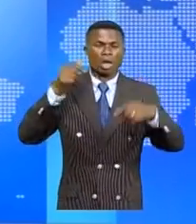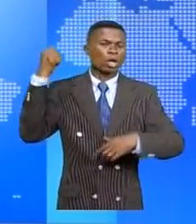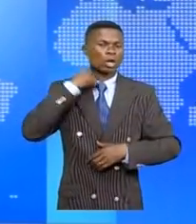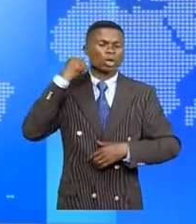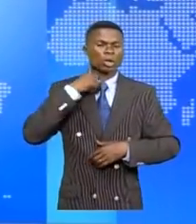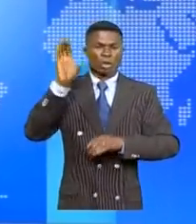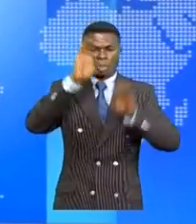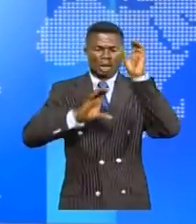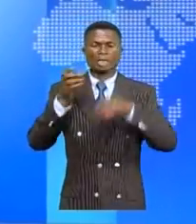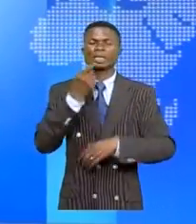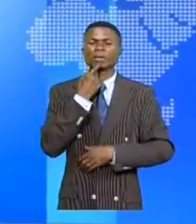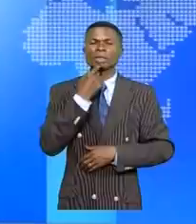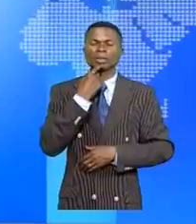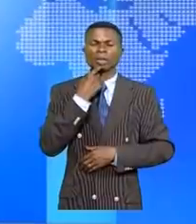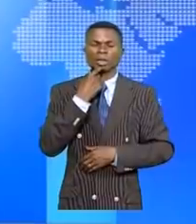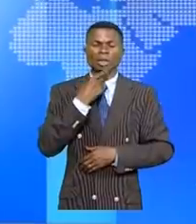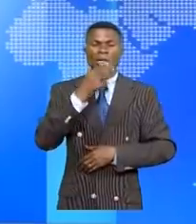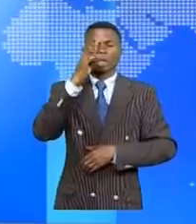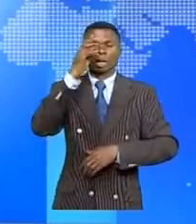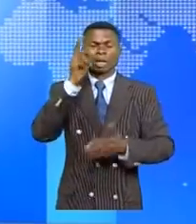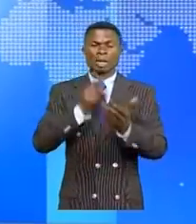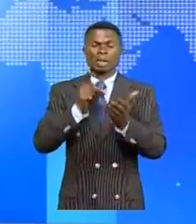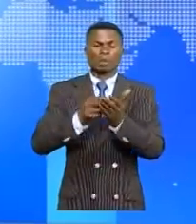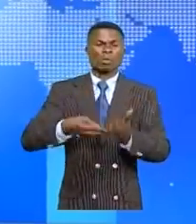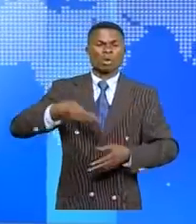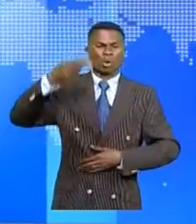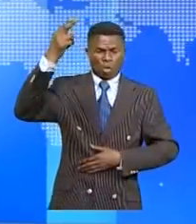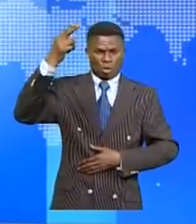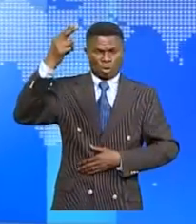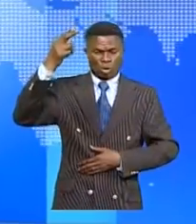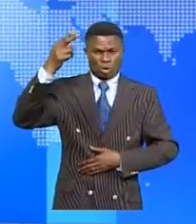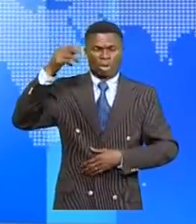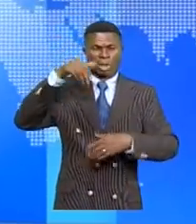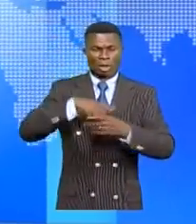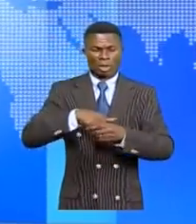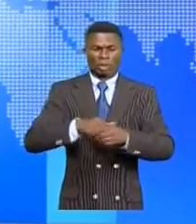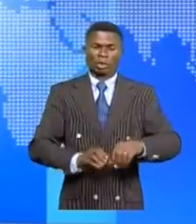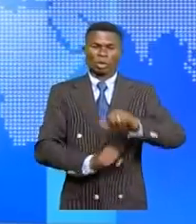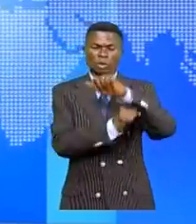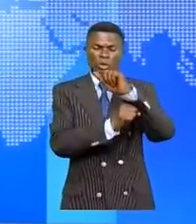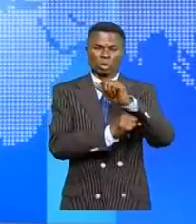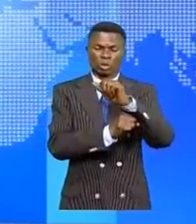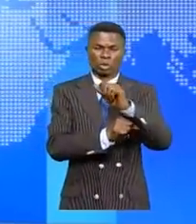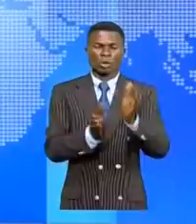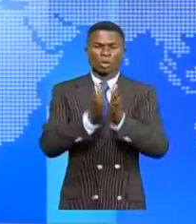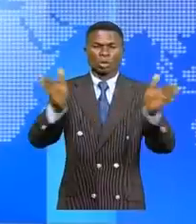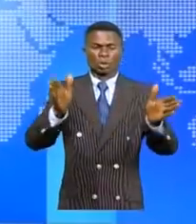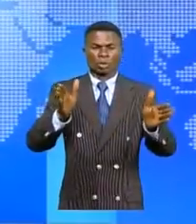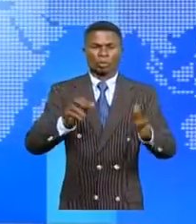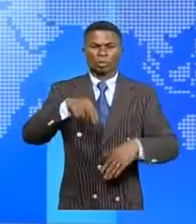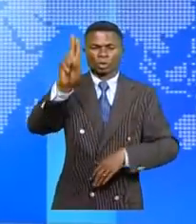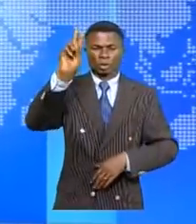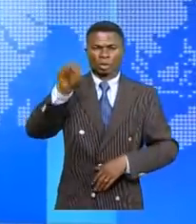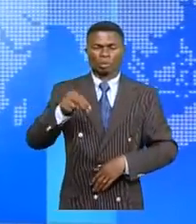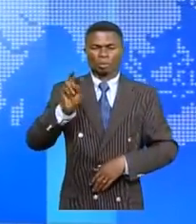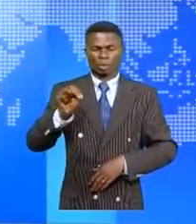en sciences historiques avec mention grande distinction. C'était à l'issue de la soutenance publique à l'UPEN d'une thèse